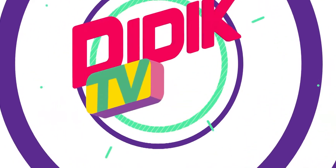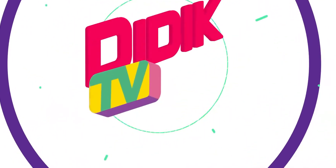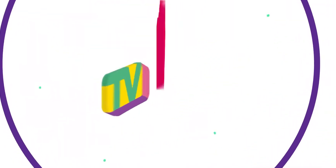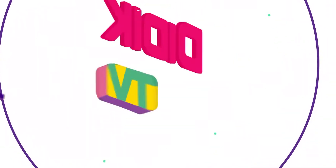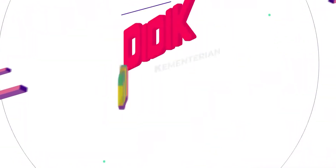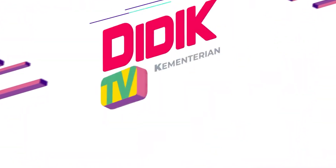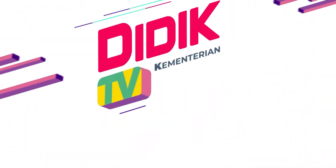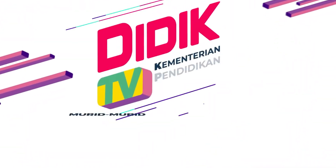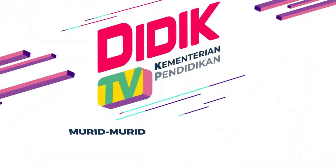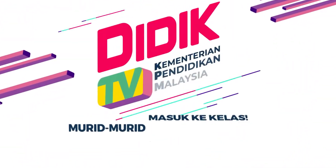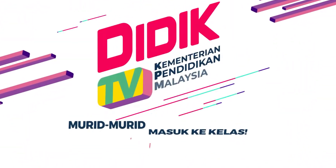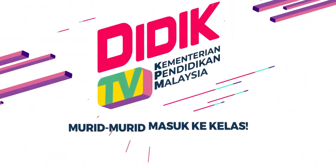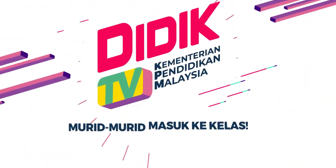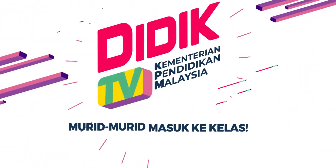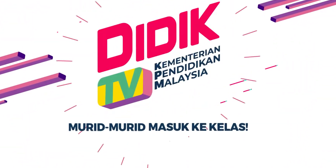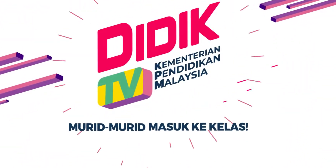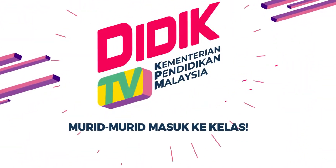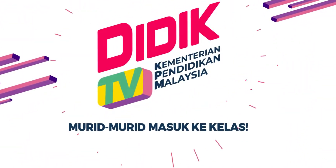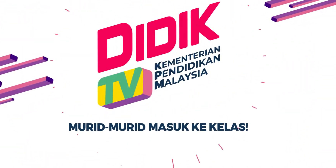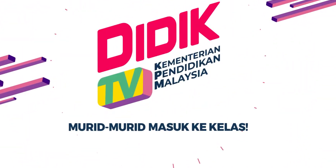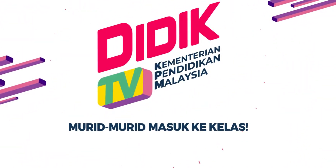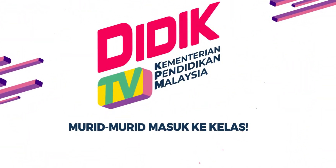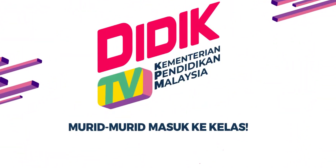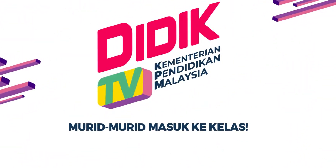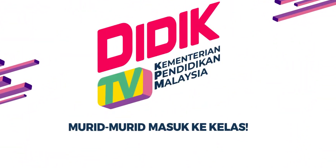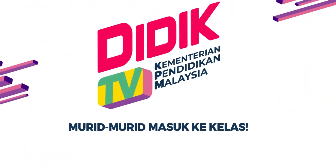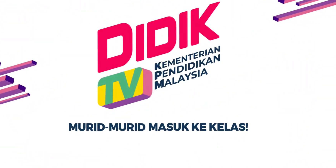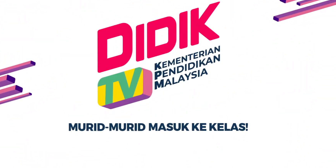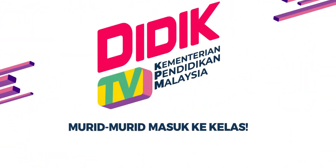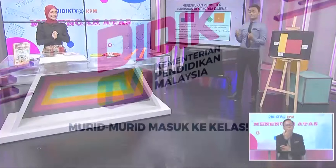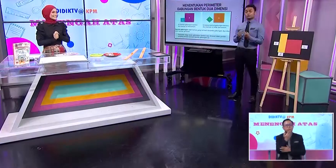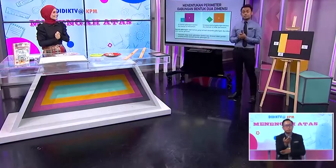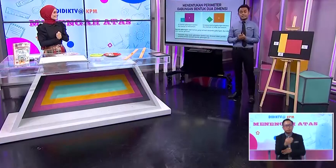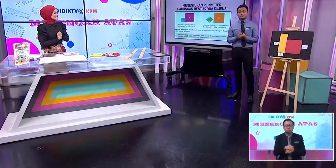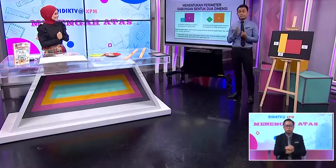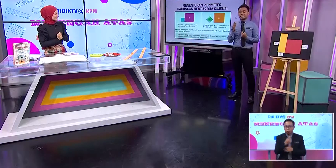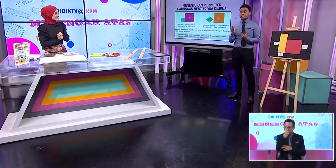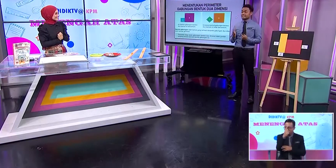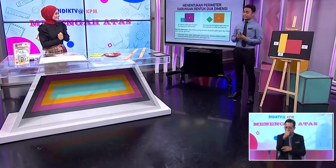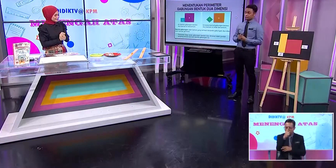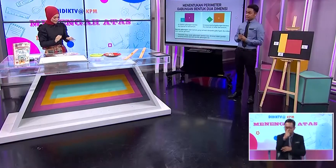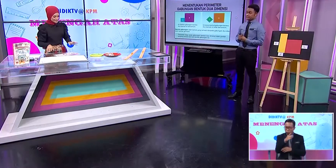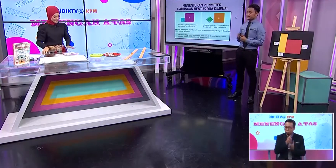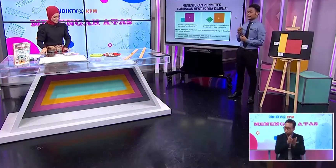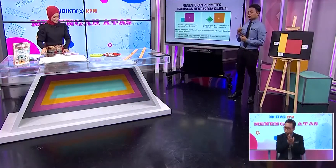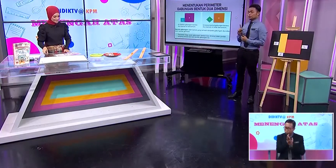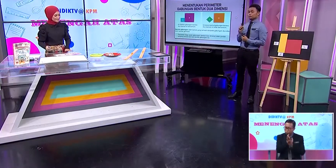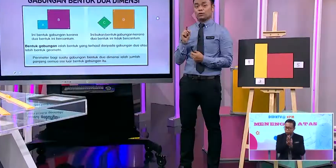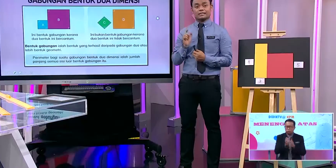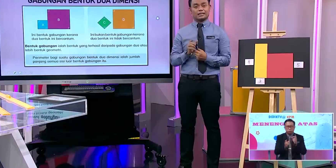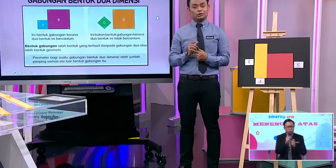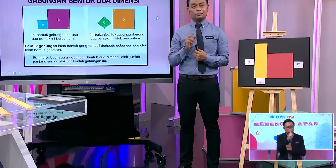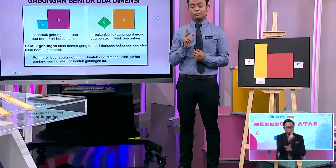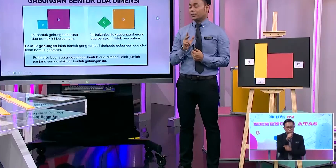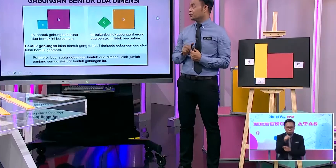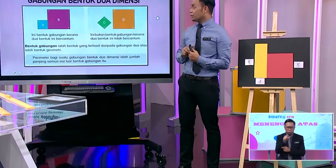Hai Sidik TV GPM untuk TD pembelajaran yang seterusnya tuh